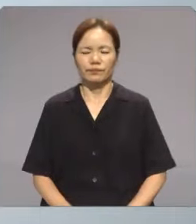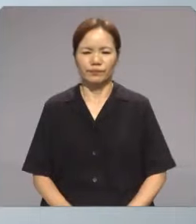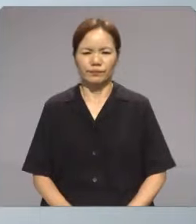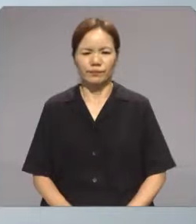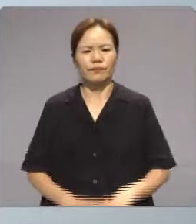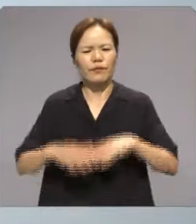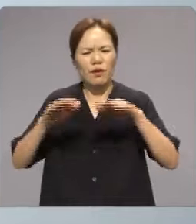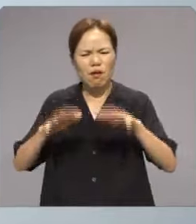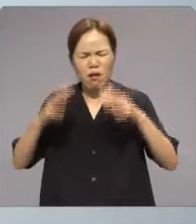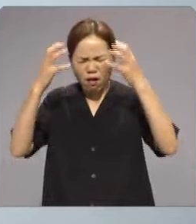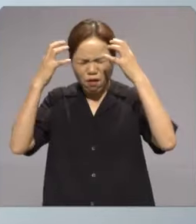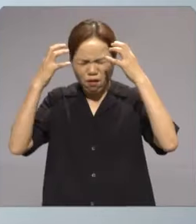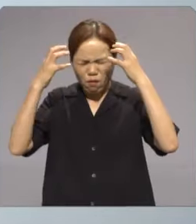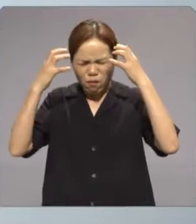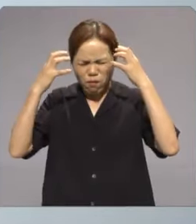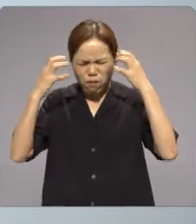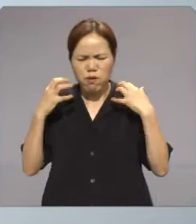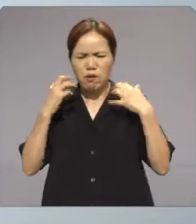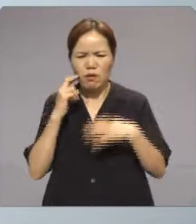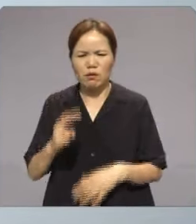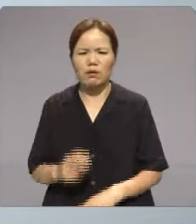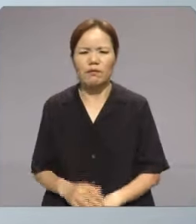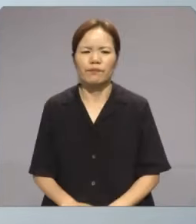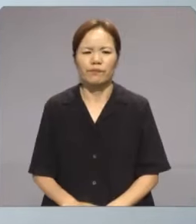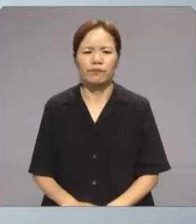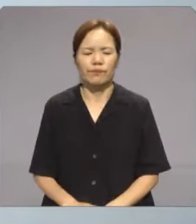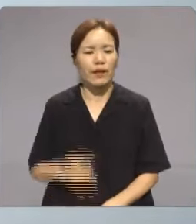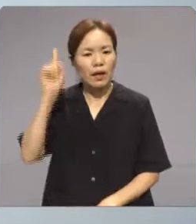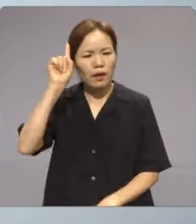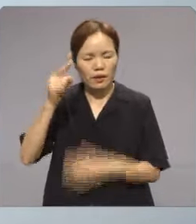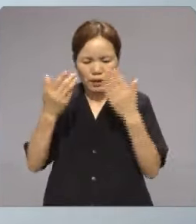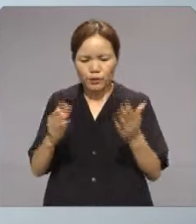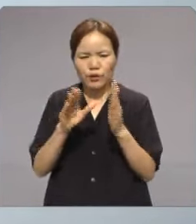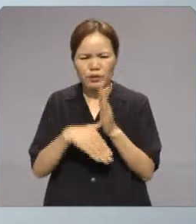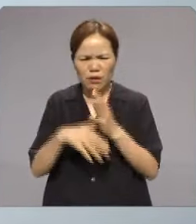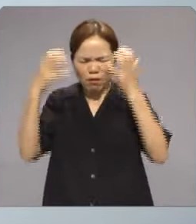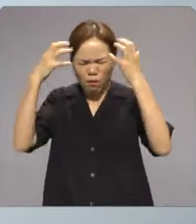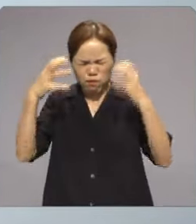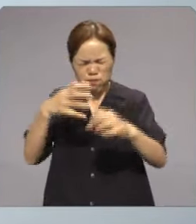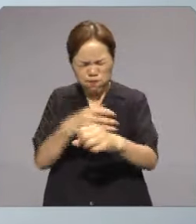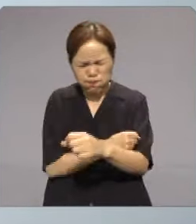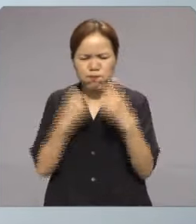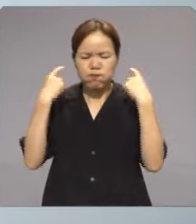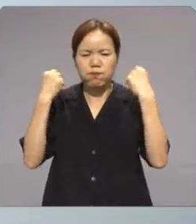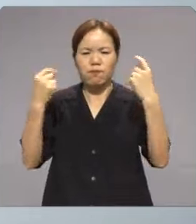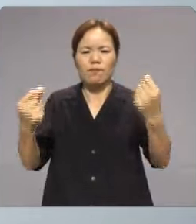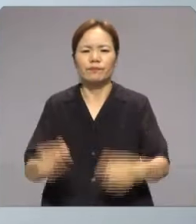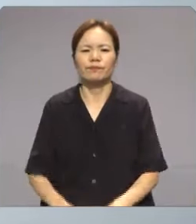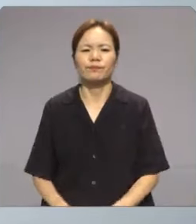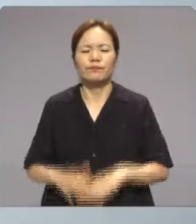말보 오늘도 무더위가 기승을 부렸습니다 광복절 휴일인 내일도 어김없이 찜통 더위가 이어지겠는데요